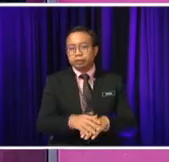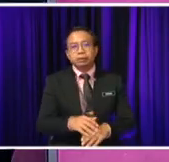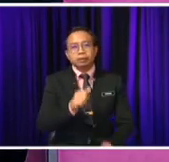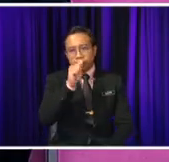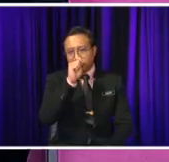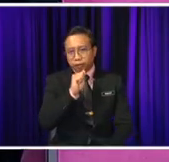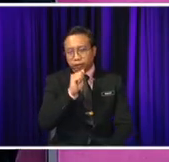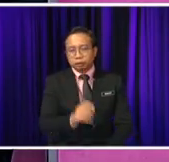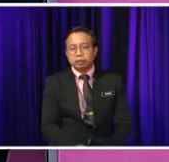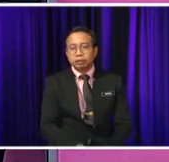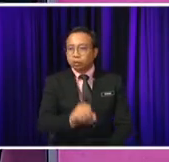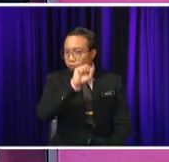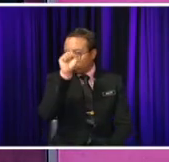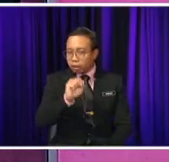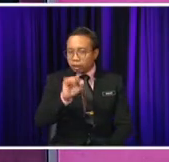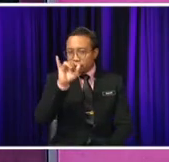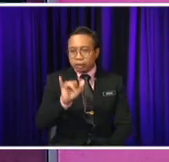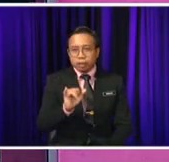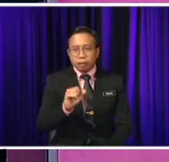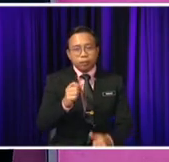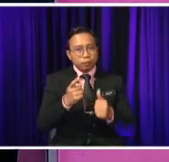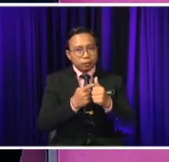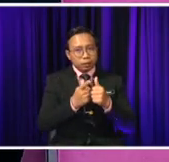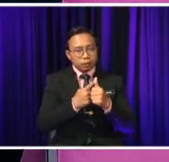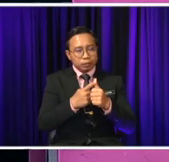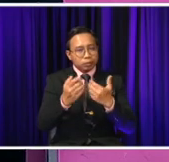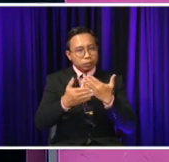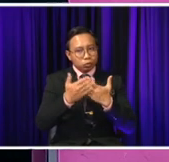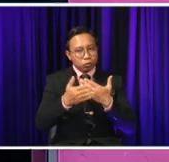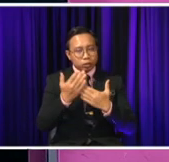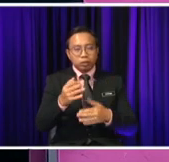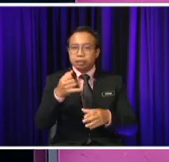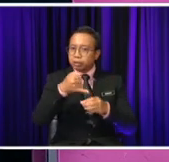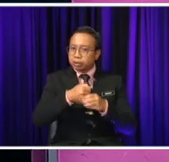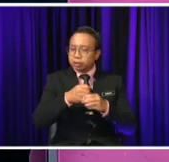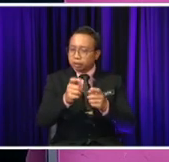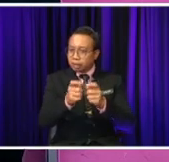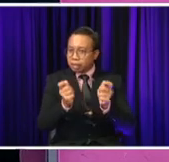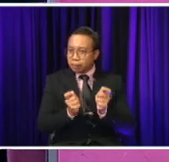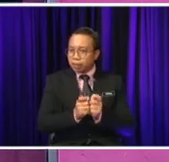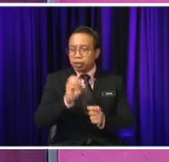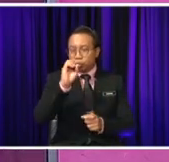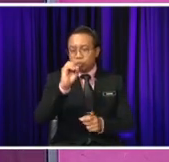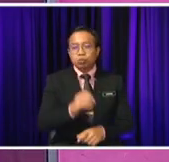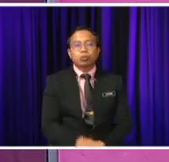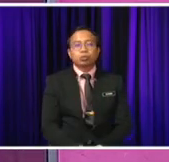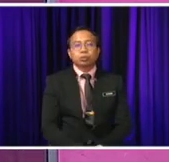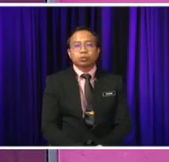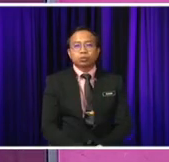yaitu soalan yang pertama ini biasanya soalnya mudah soalan isi tempat kosong Oke